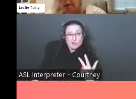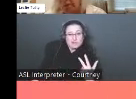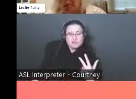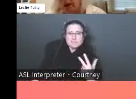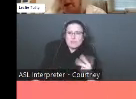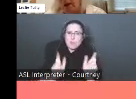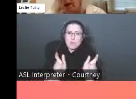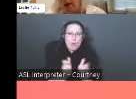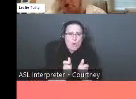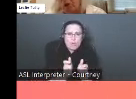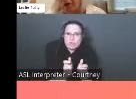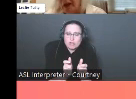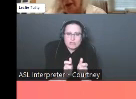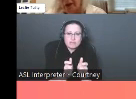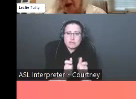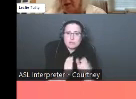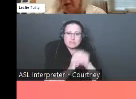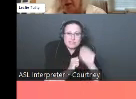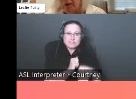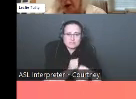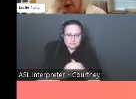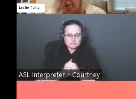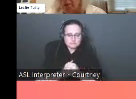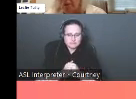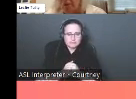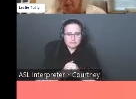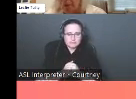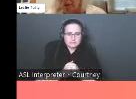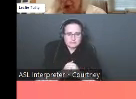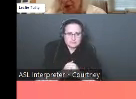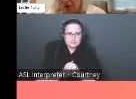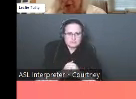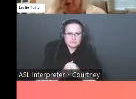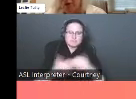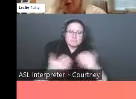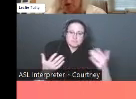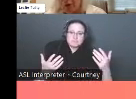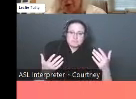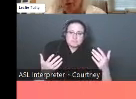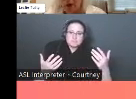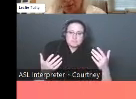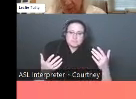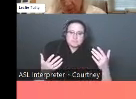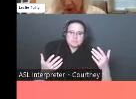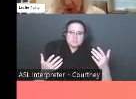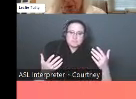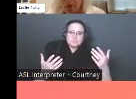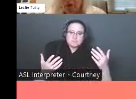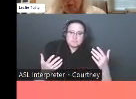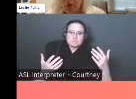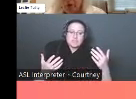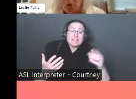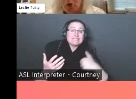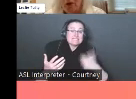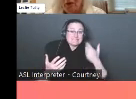tiers. C'est une faible proportion qui, encore une fois,